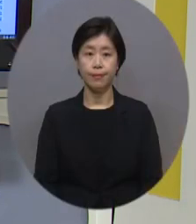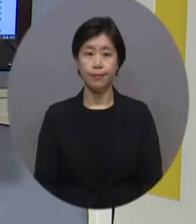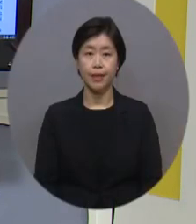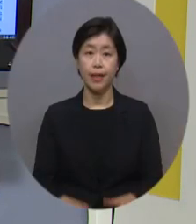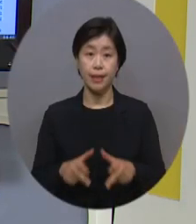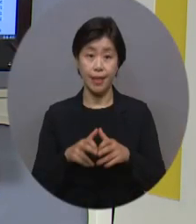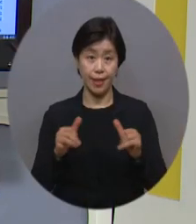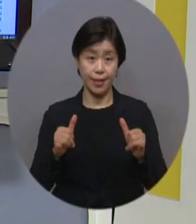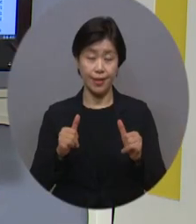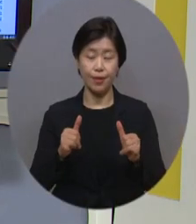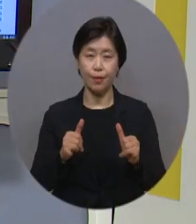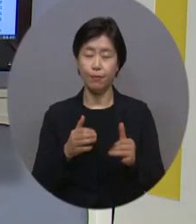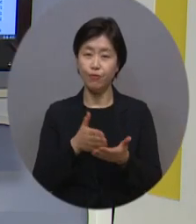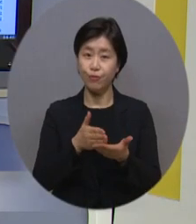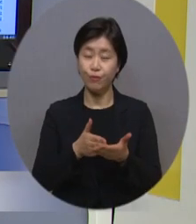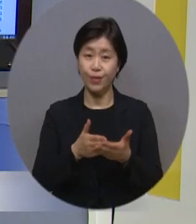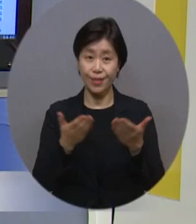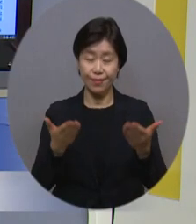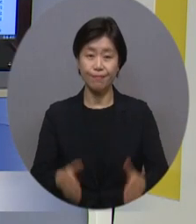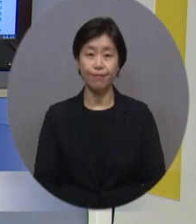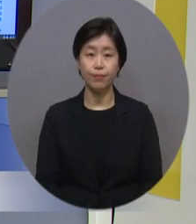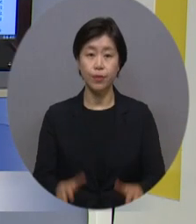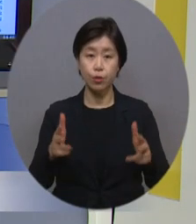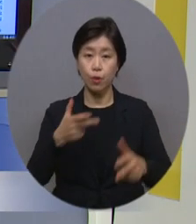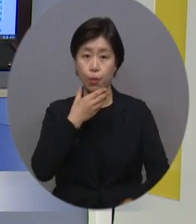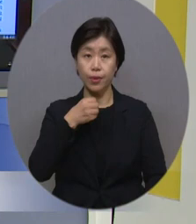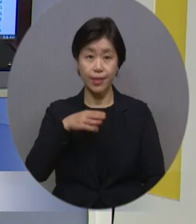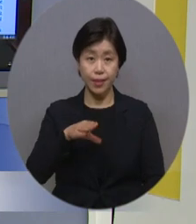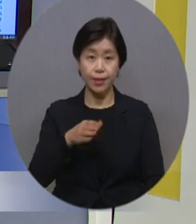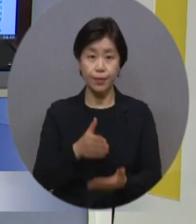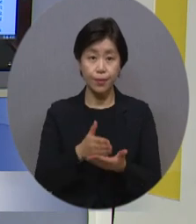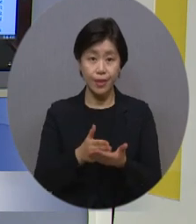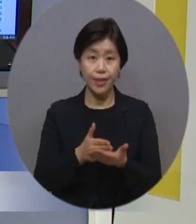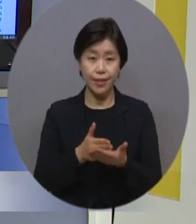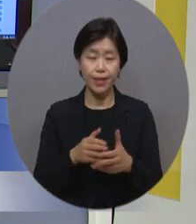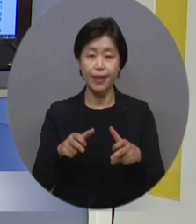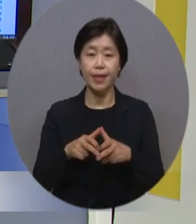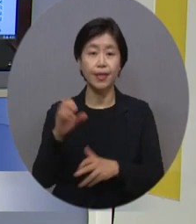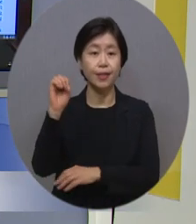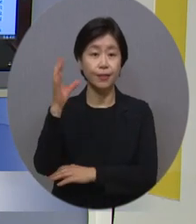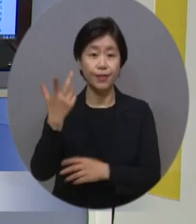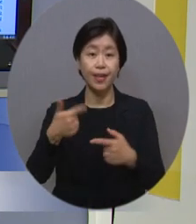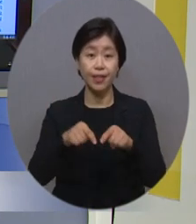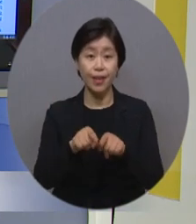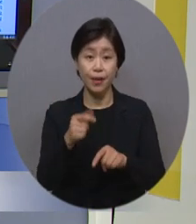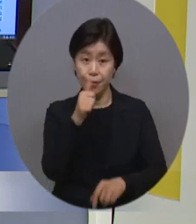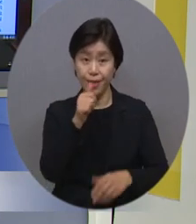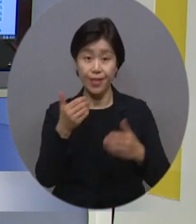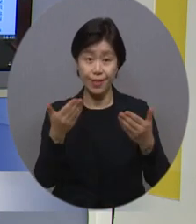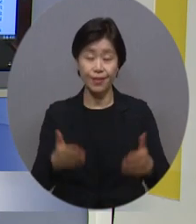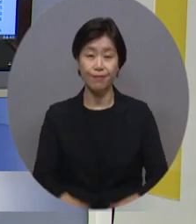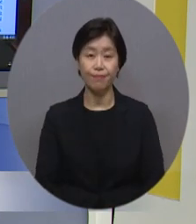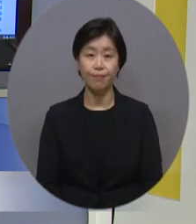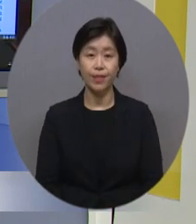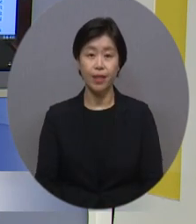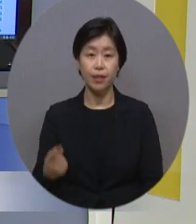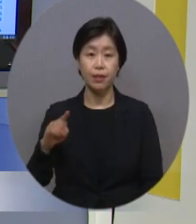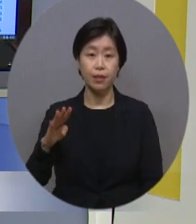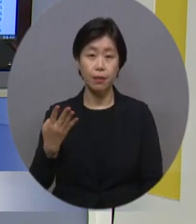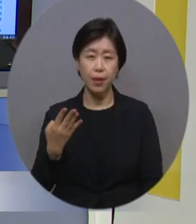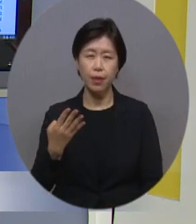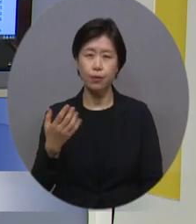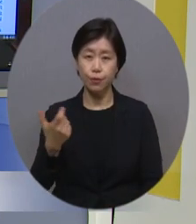장애인 신문브리핑 박정인입니다 한 주간에 사회복지개 소식을 장애인 신문과 함께 만나봅니다 장애심은